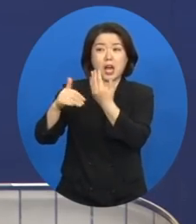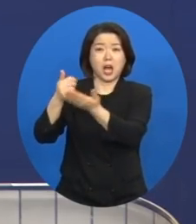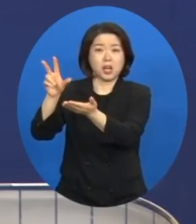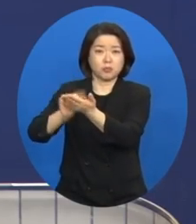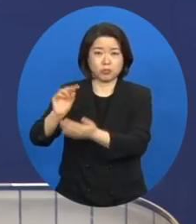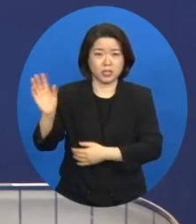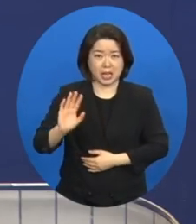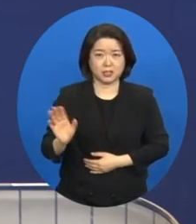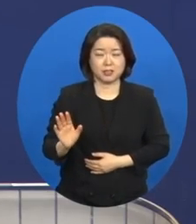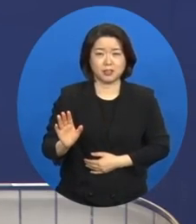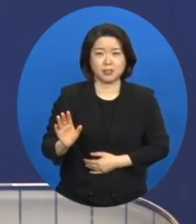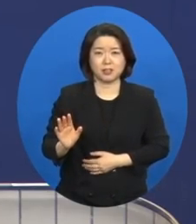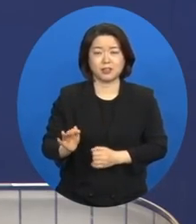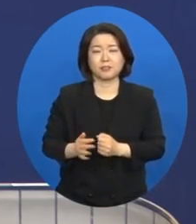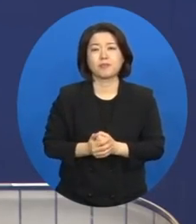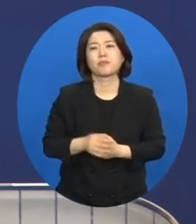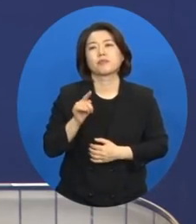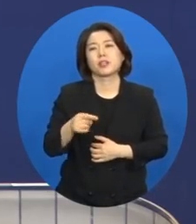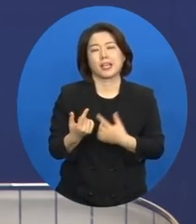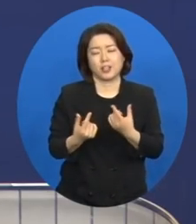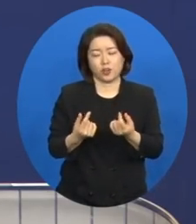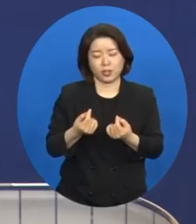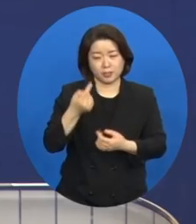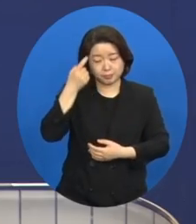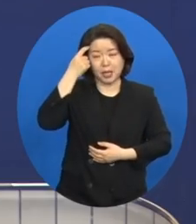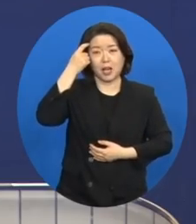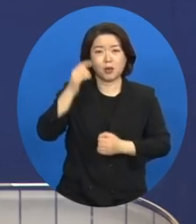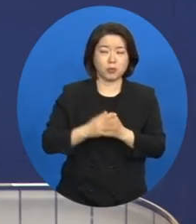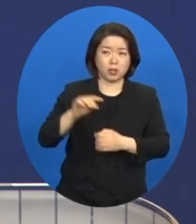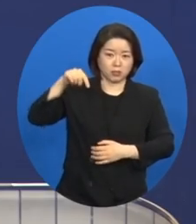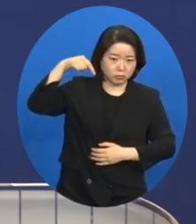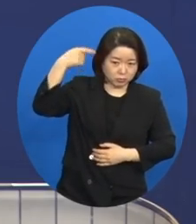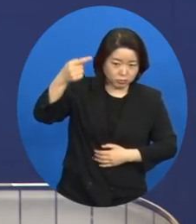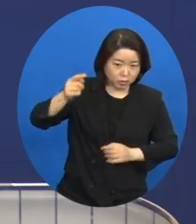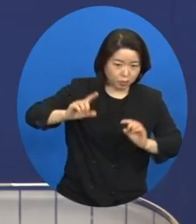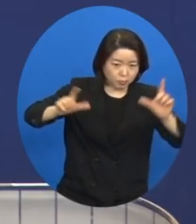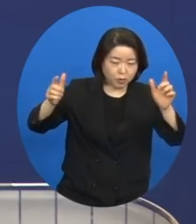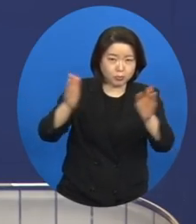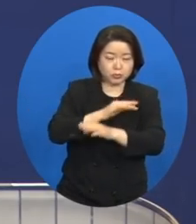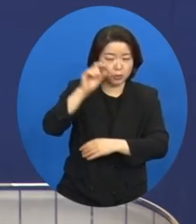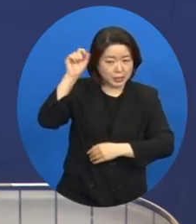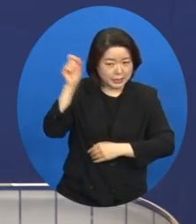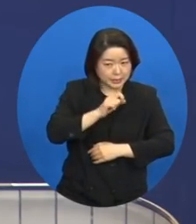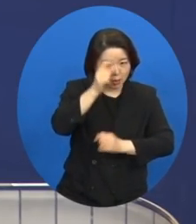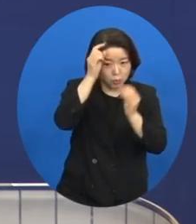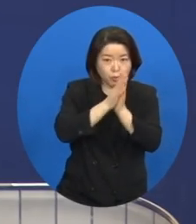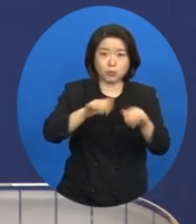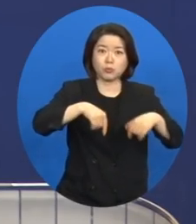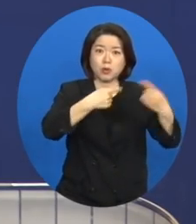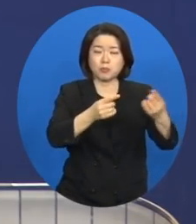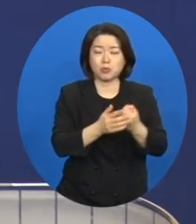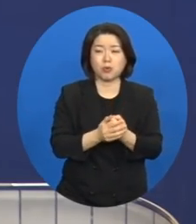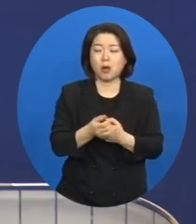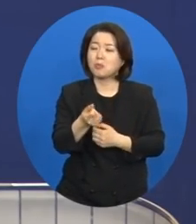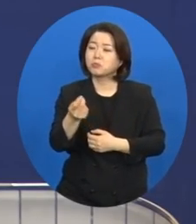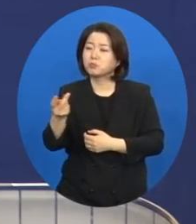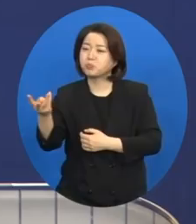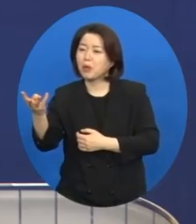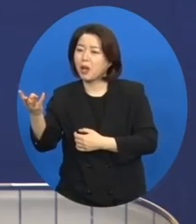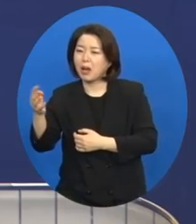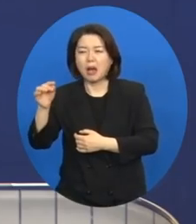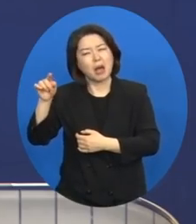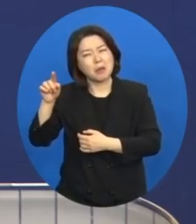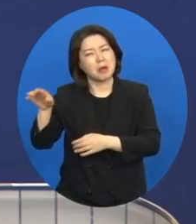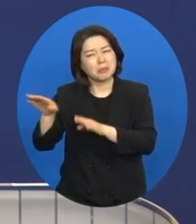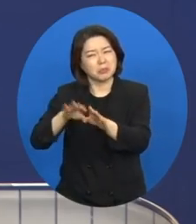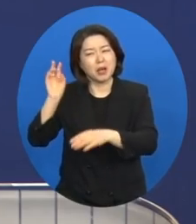아니었구나. 그렇게 깨닫고 그 다음 날부터 새벽 기도를 나오기 시작했어요. 그래서 제가 아마 나오나 말겠지 했는데 계속 매일 나오는 거